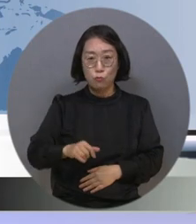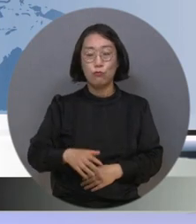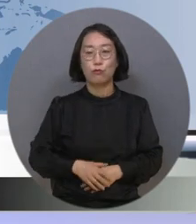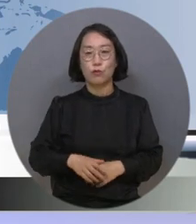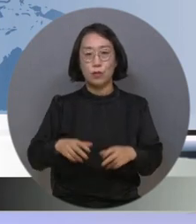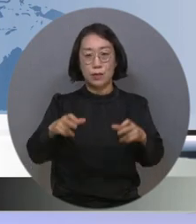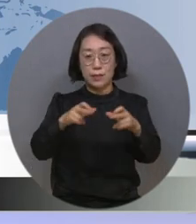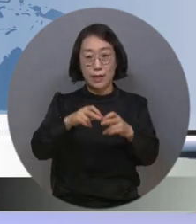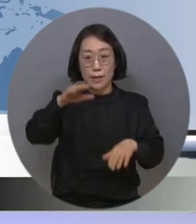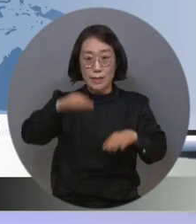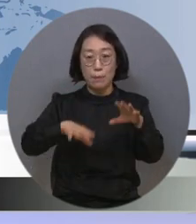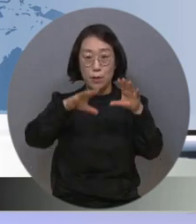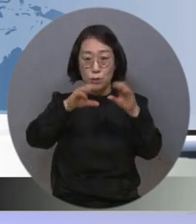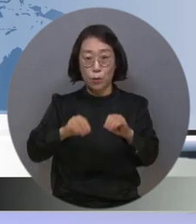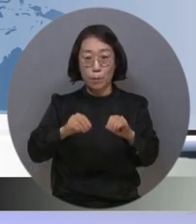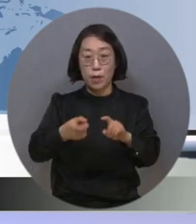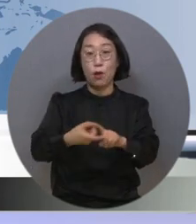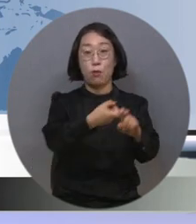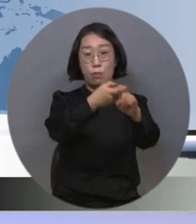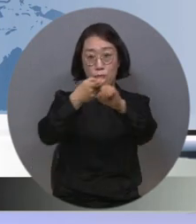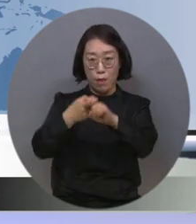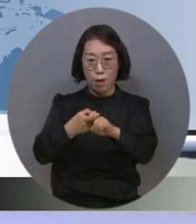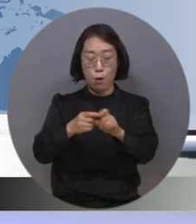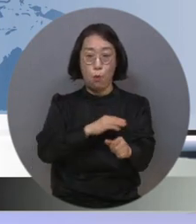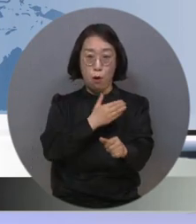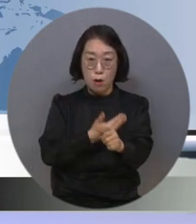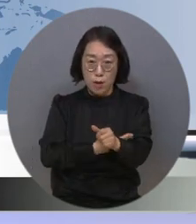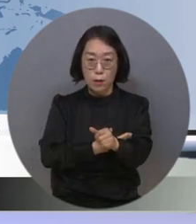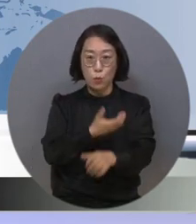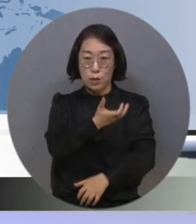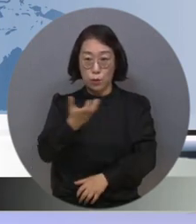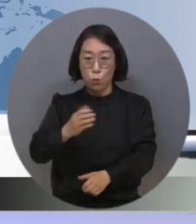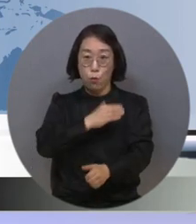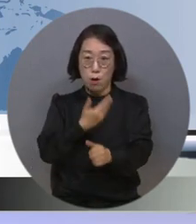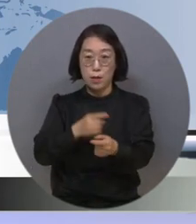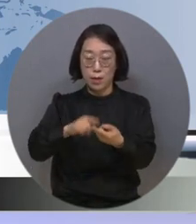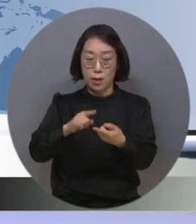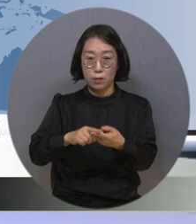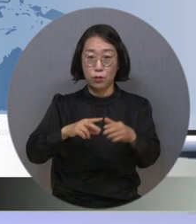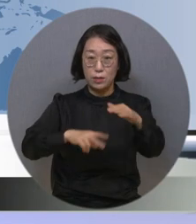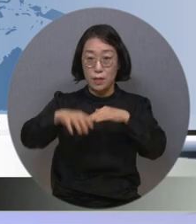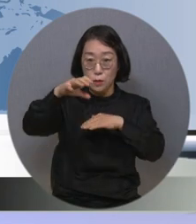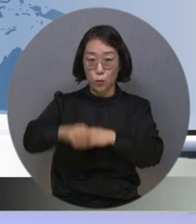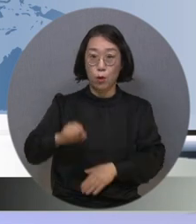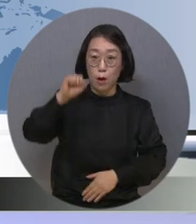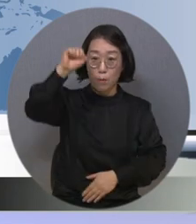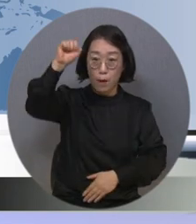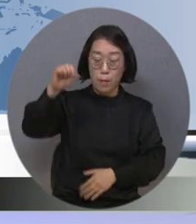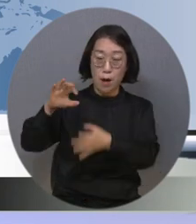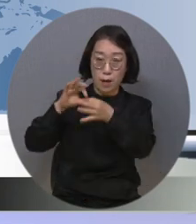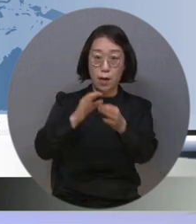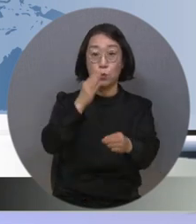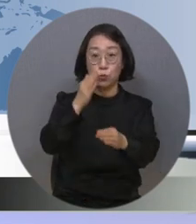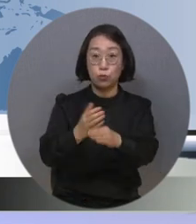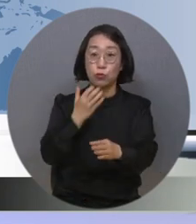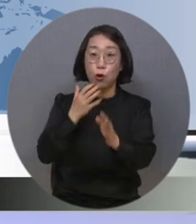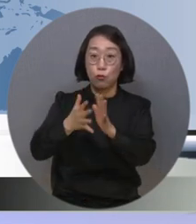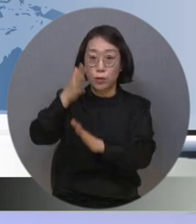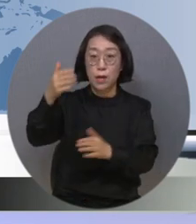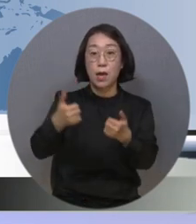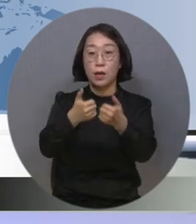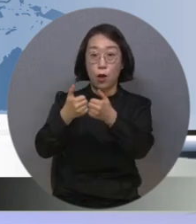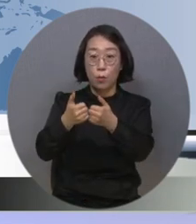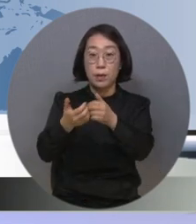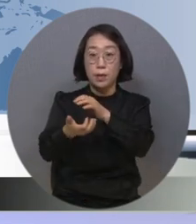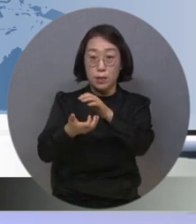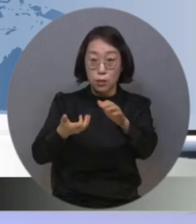전국장애인차별철폐연대가 장애인의 권리와 이동권 보장을 위한 지하철 선전전을 이어왔는데요. 서울시와의 협의를 앞두고